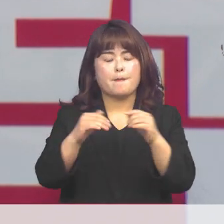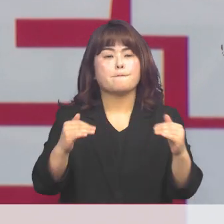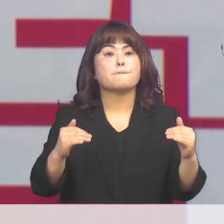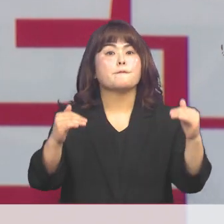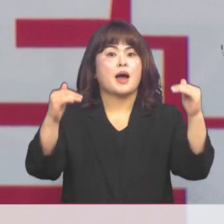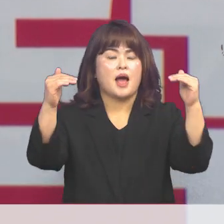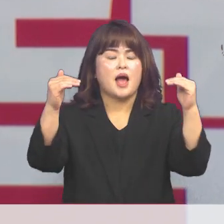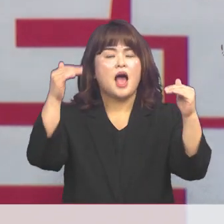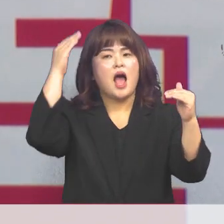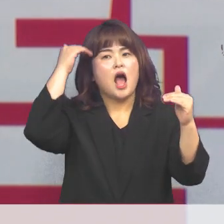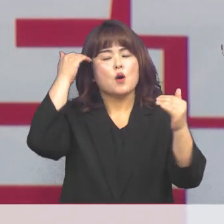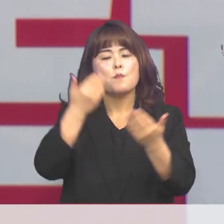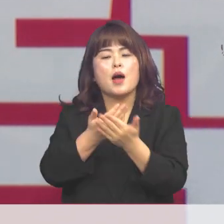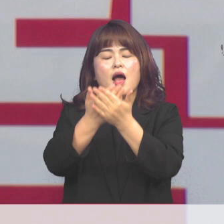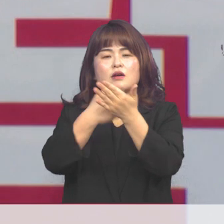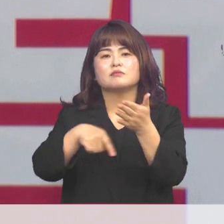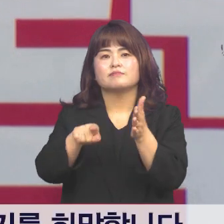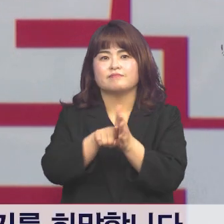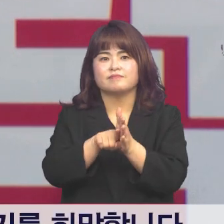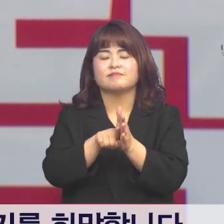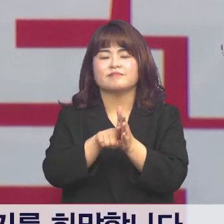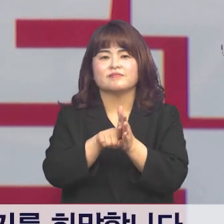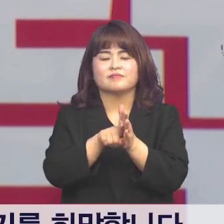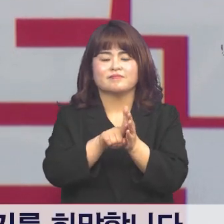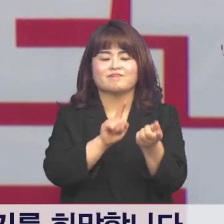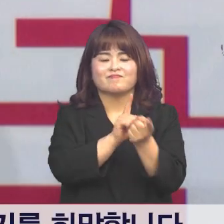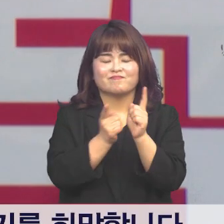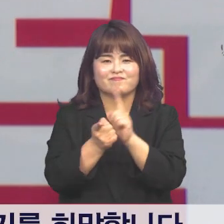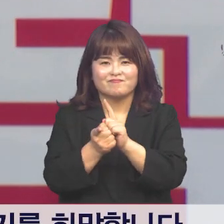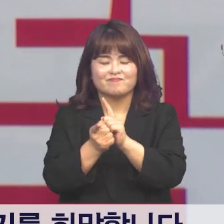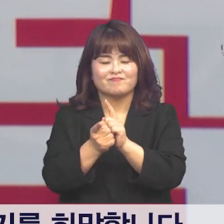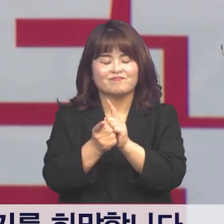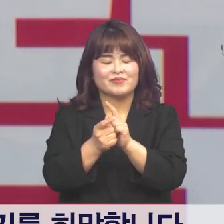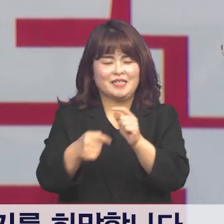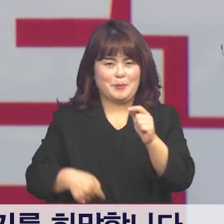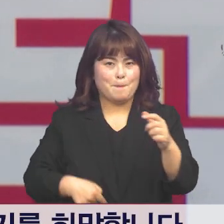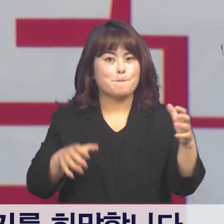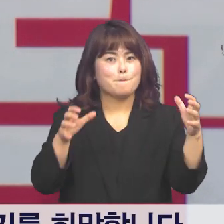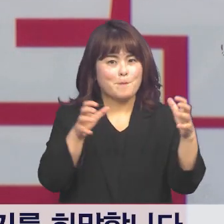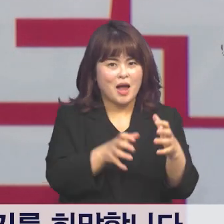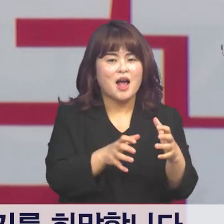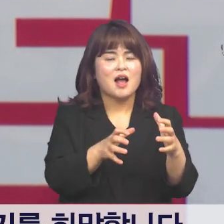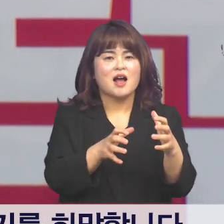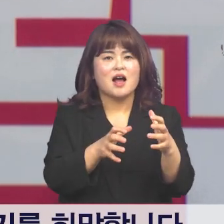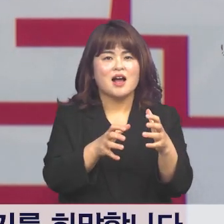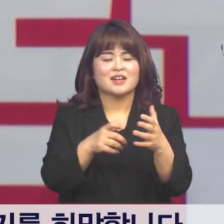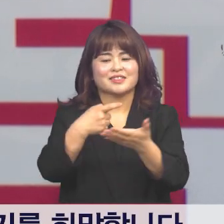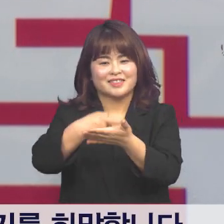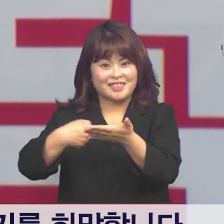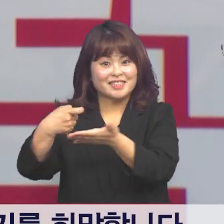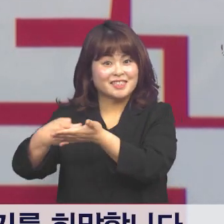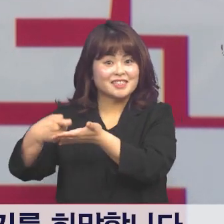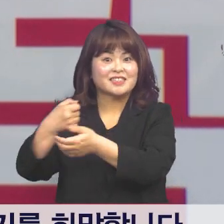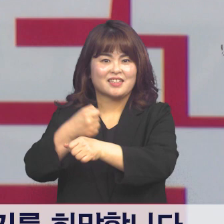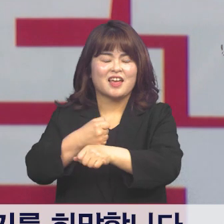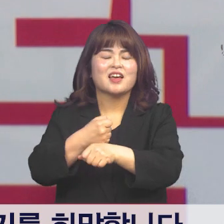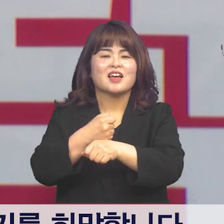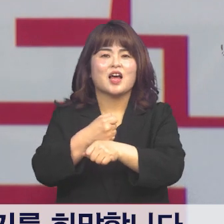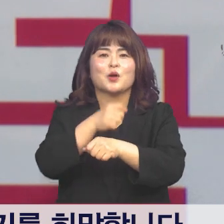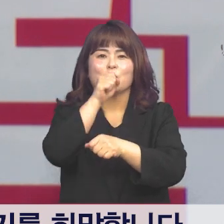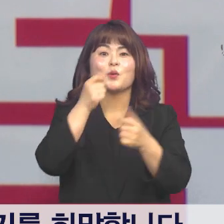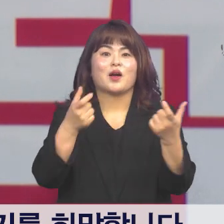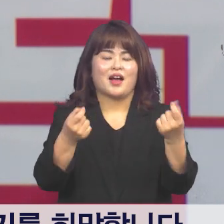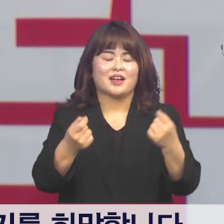발전, 또 대한민국 발전을 위해서 서로 이렇게 협력하고 또